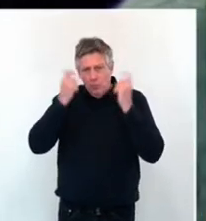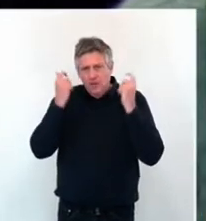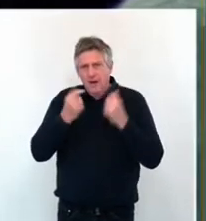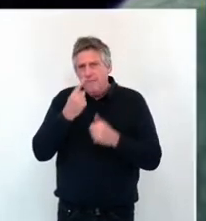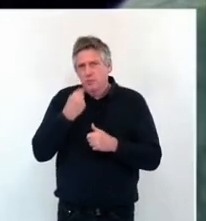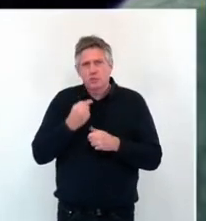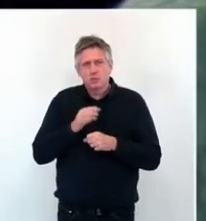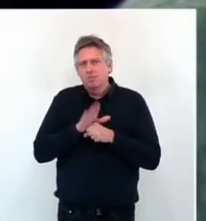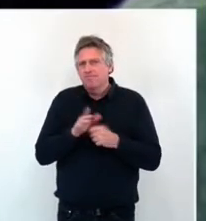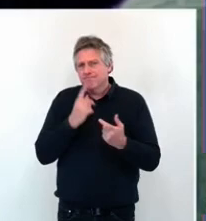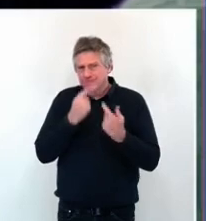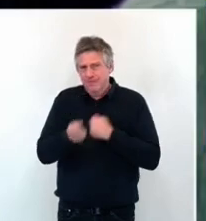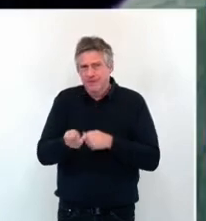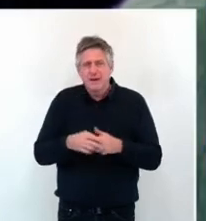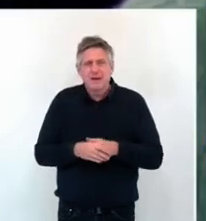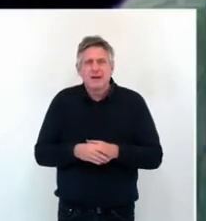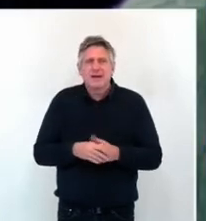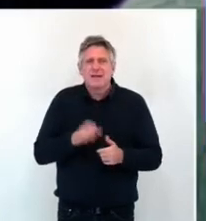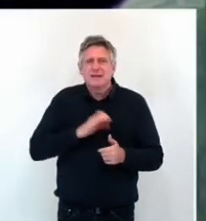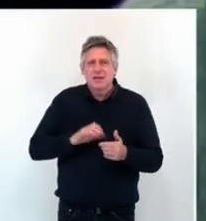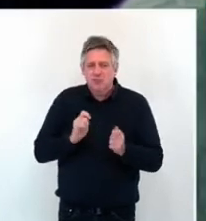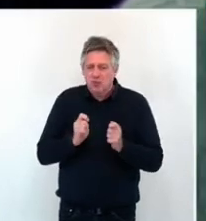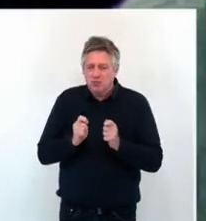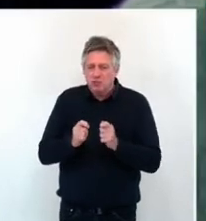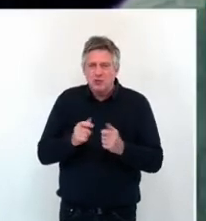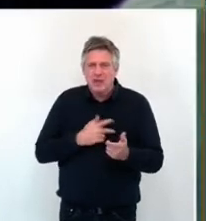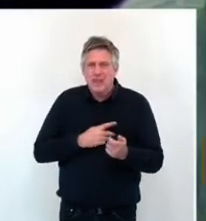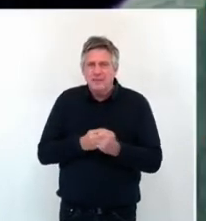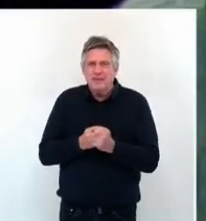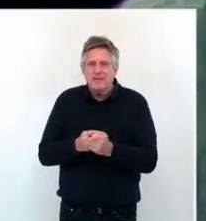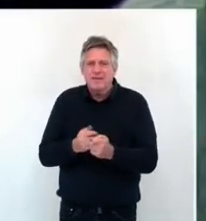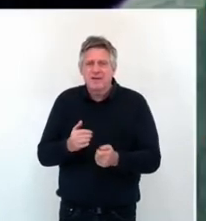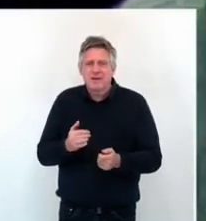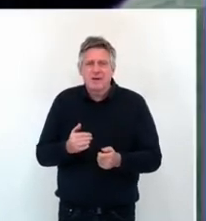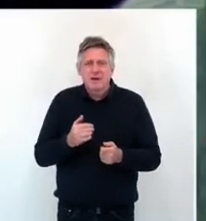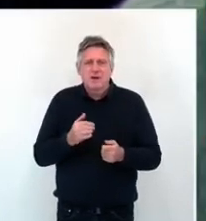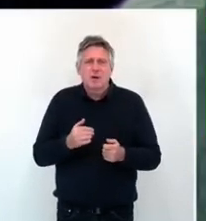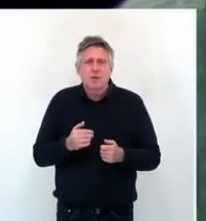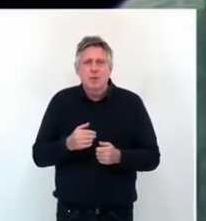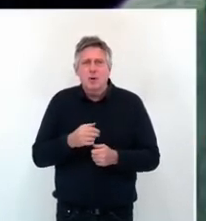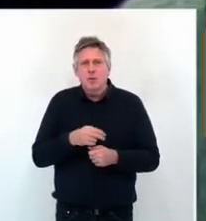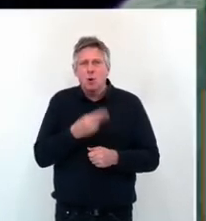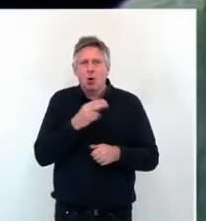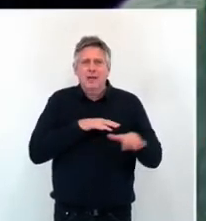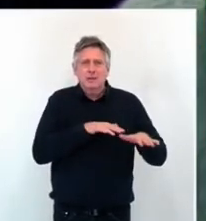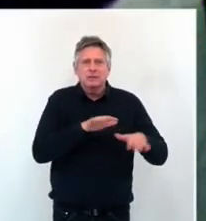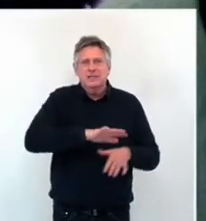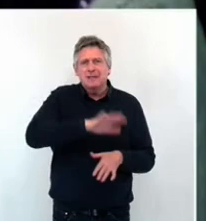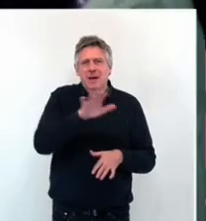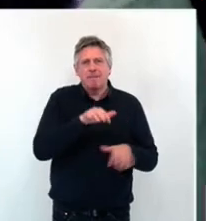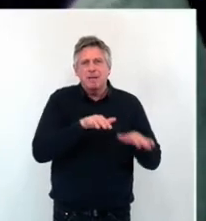clair, évident, et vous essayez d'en changer comme vous pouvez en nourrissant la méthode Euratlantique, et on peut s'en féliciter d'une